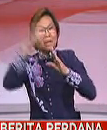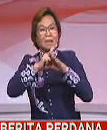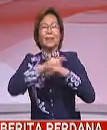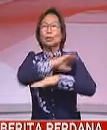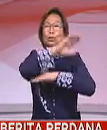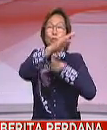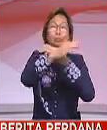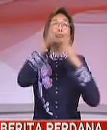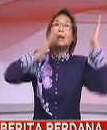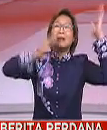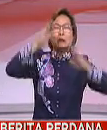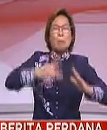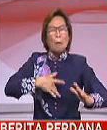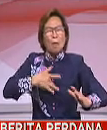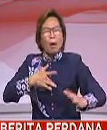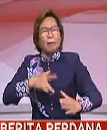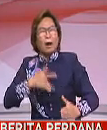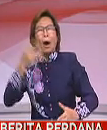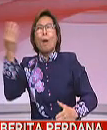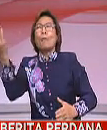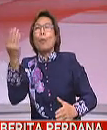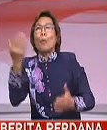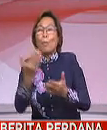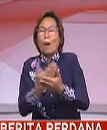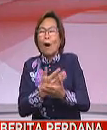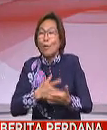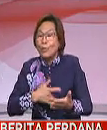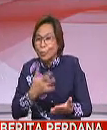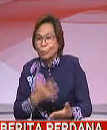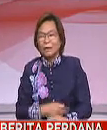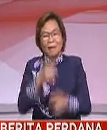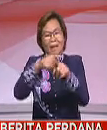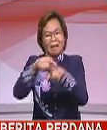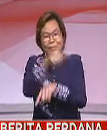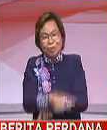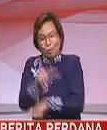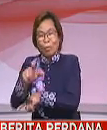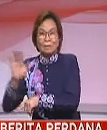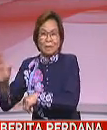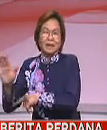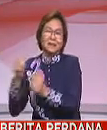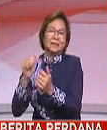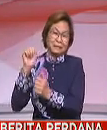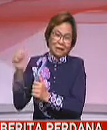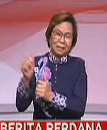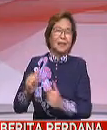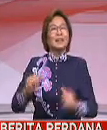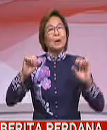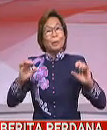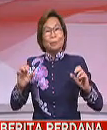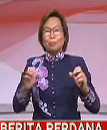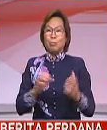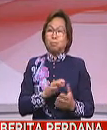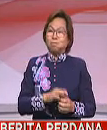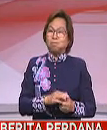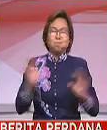seluruh negara tetap dirasai dalam norma baharu. Berbagai pihak mengambil inisiatif sendiri dalam menyemarakkan sambutan tahun